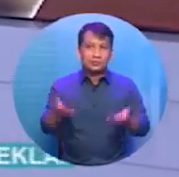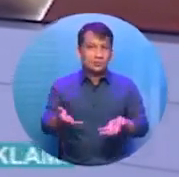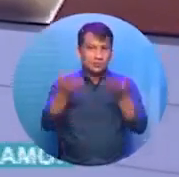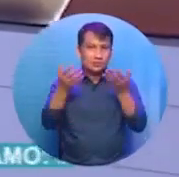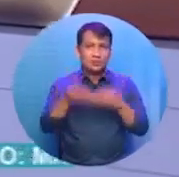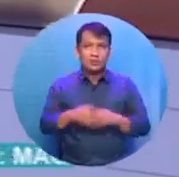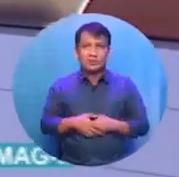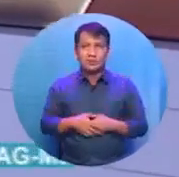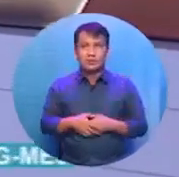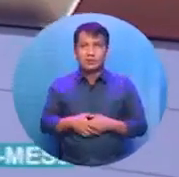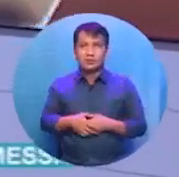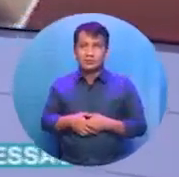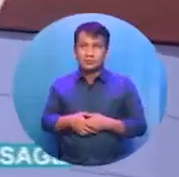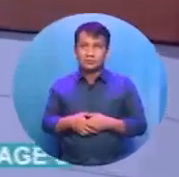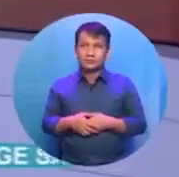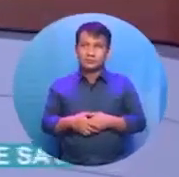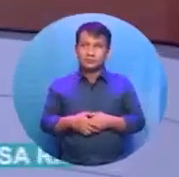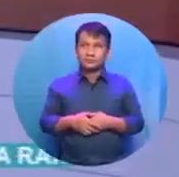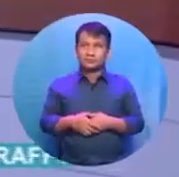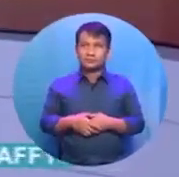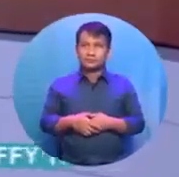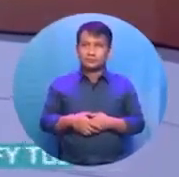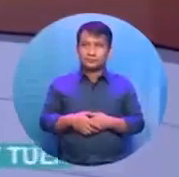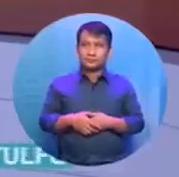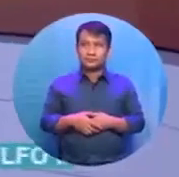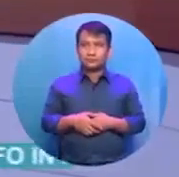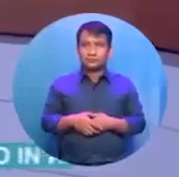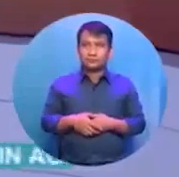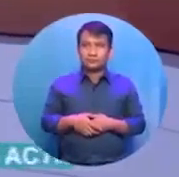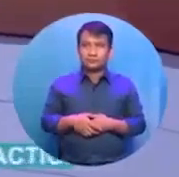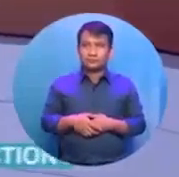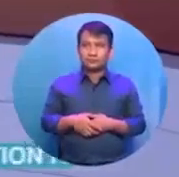inyo. Now,